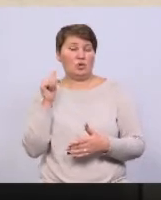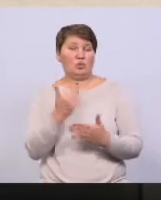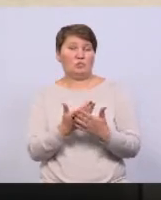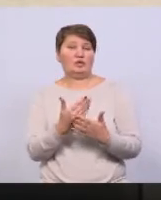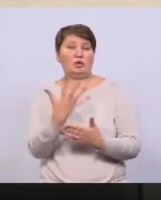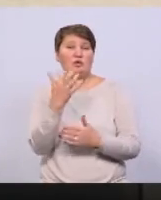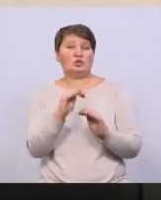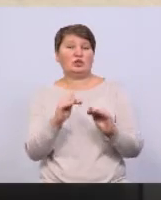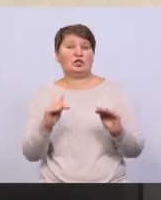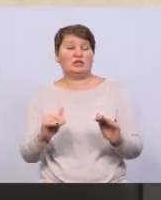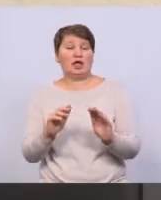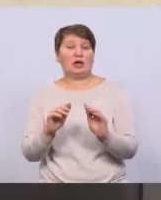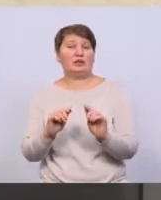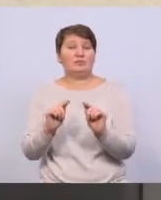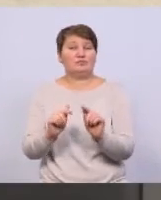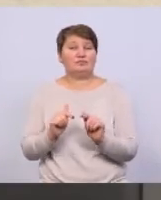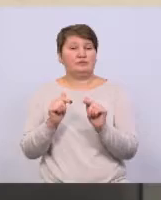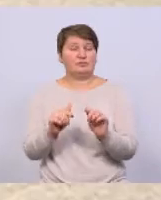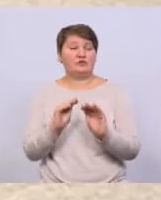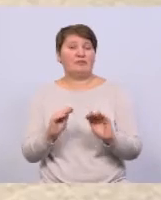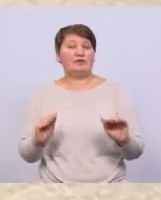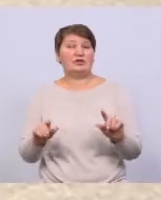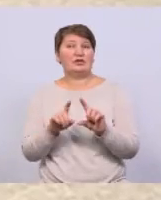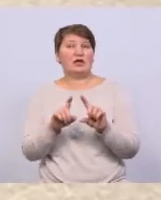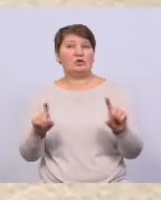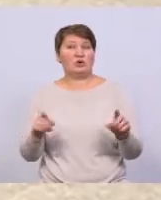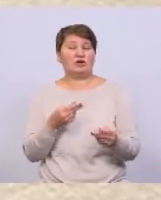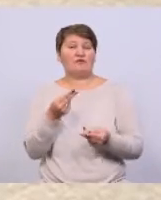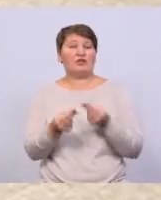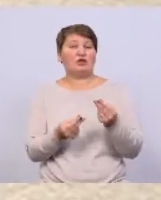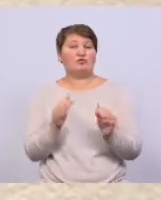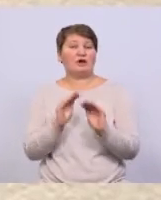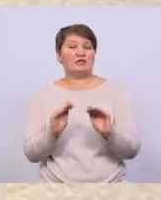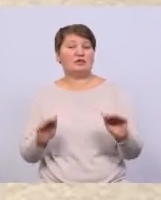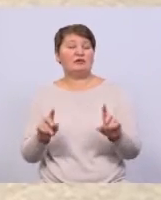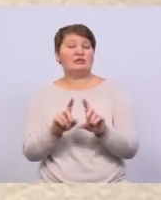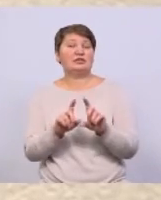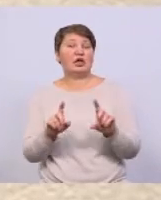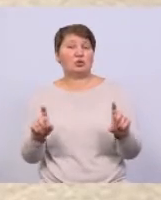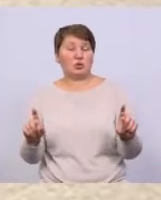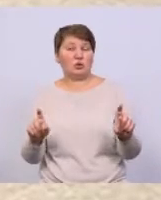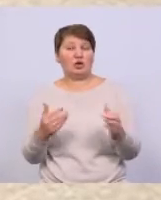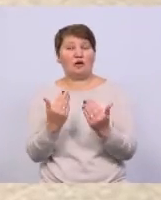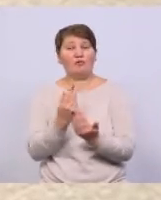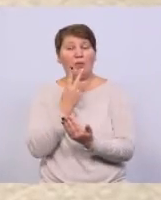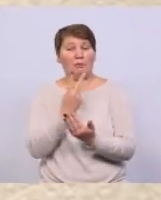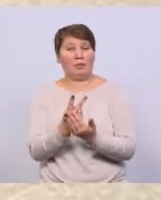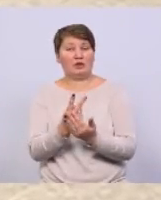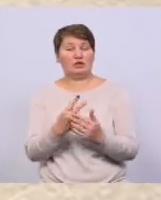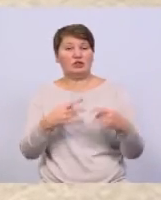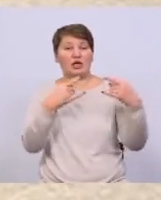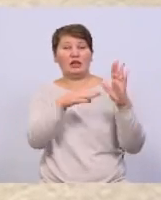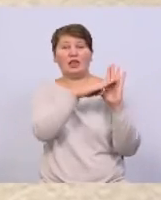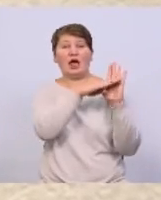нових пішли у заклади позашкільної освіти. Фінансування позашкільних освітніх закладів ви бачите на екранах.